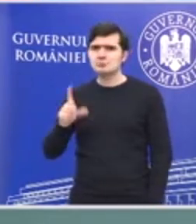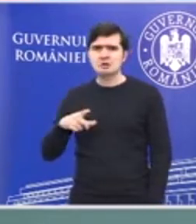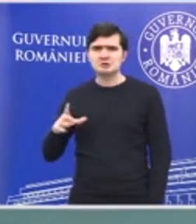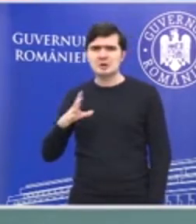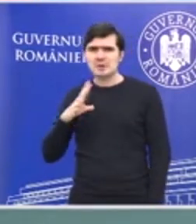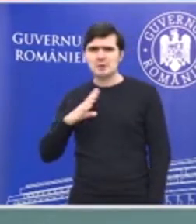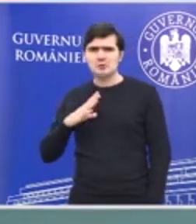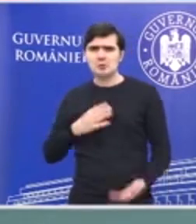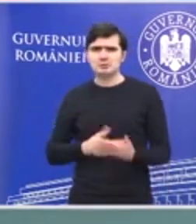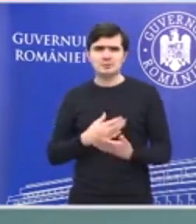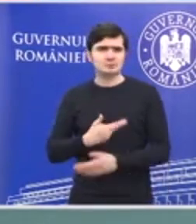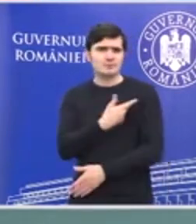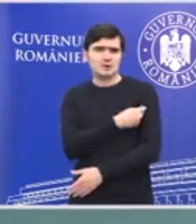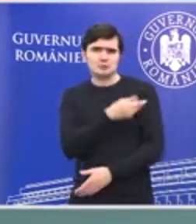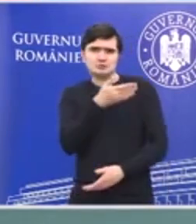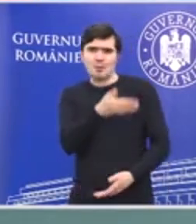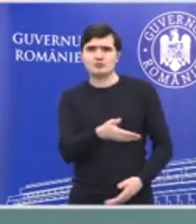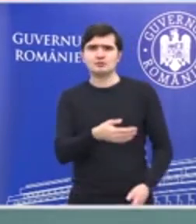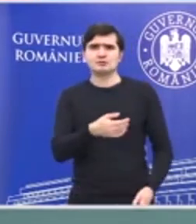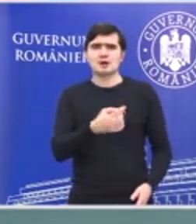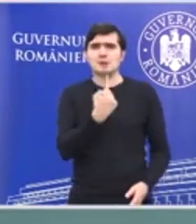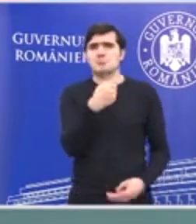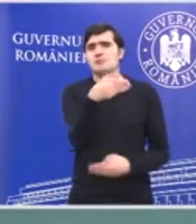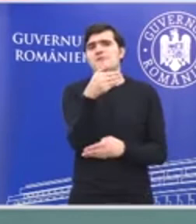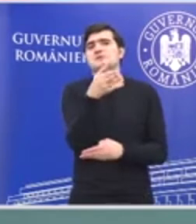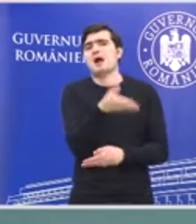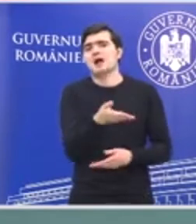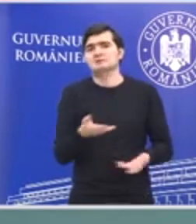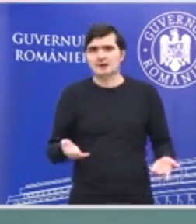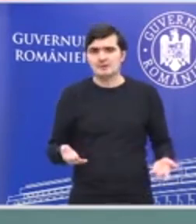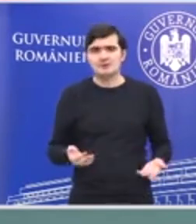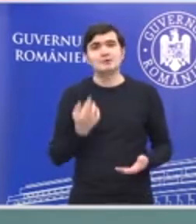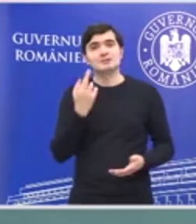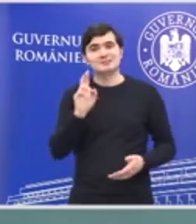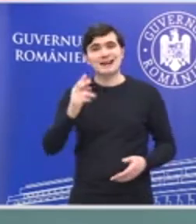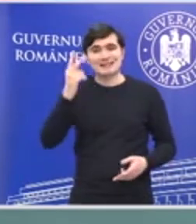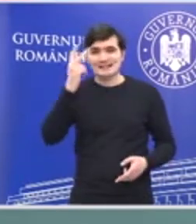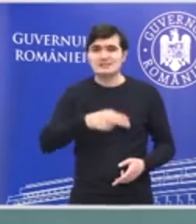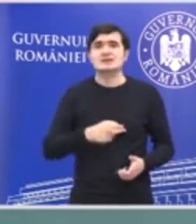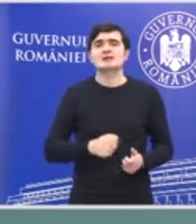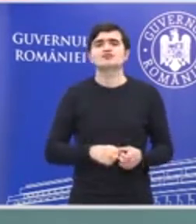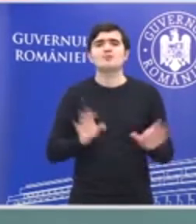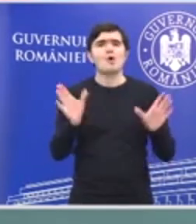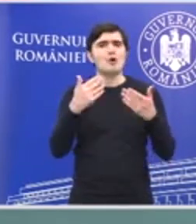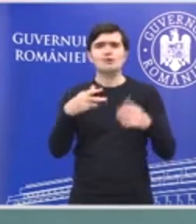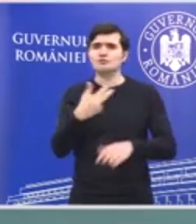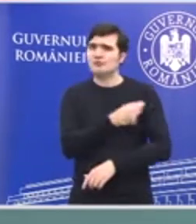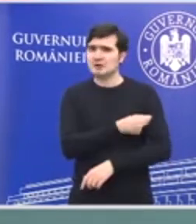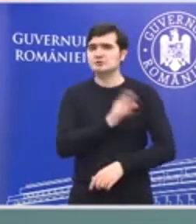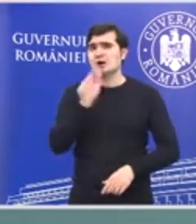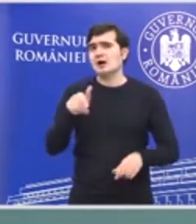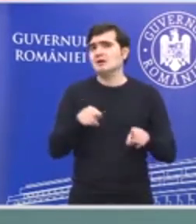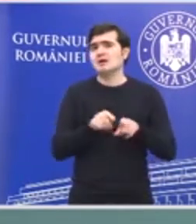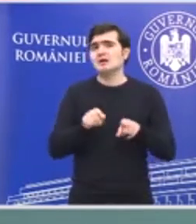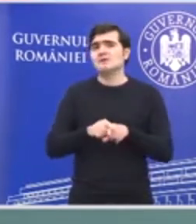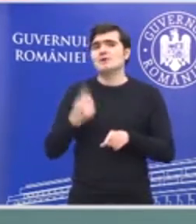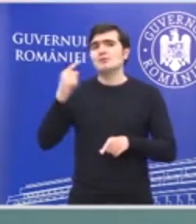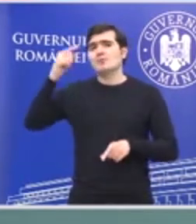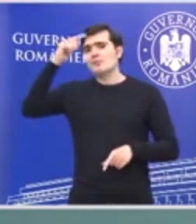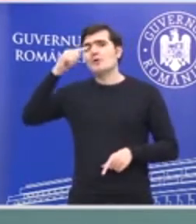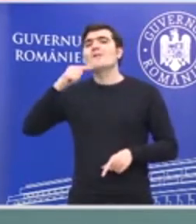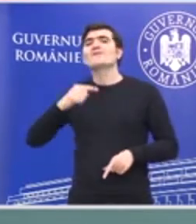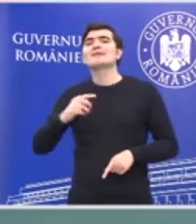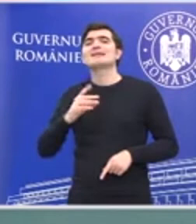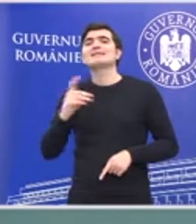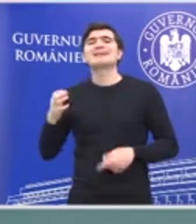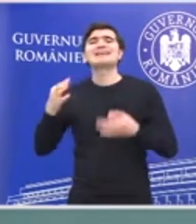riscuri vis-a-vis de vaccinarea cu un anumit tip de vaccin. Însă trebuie să înțelegem că orice vaccin are un profil de siguranță.